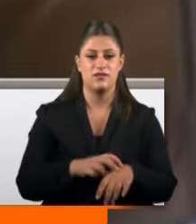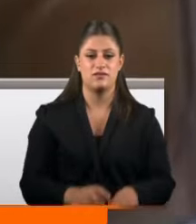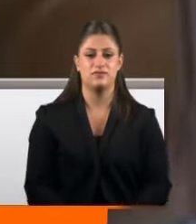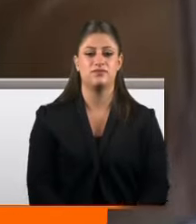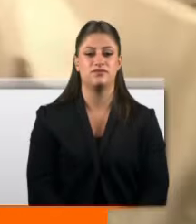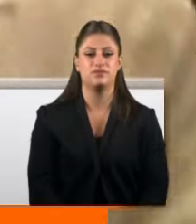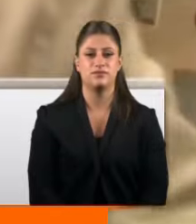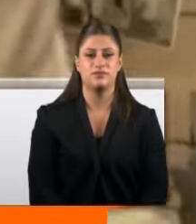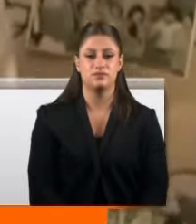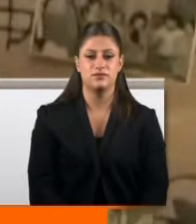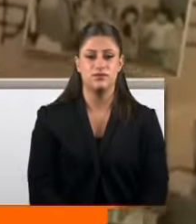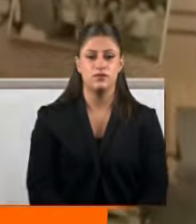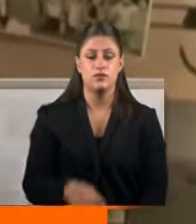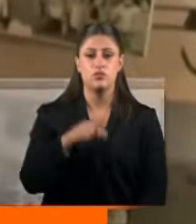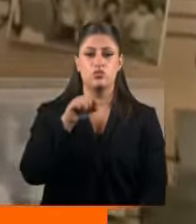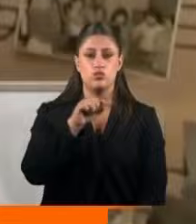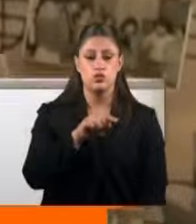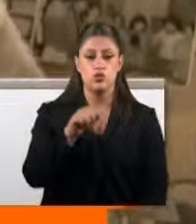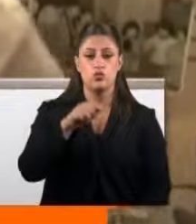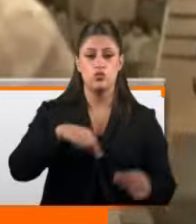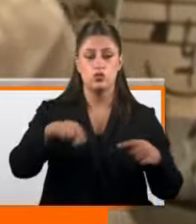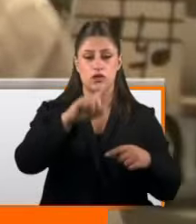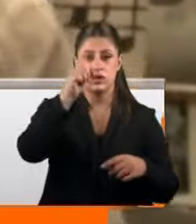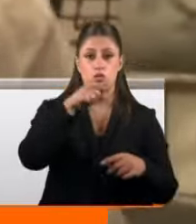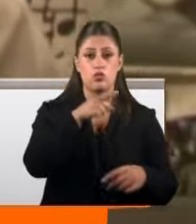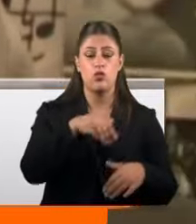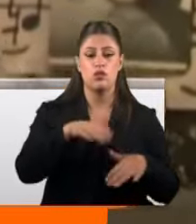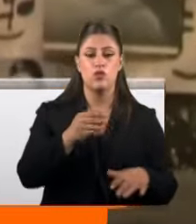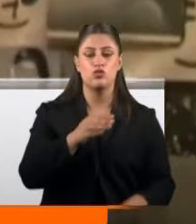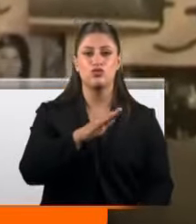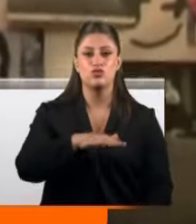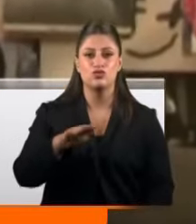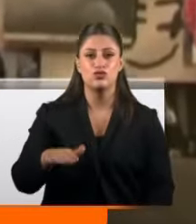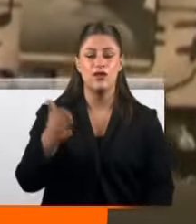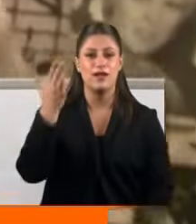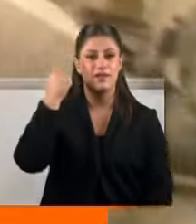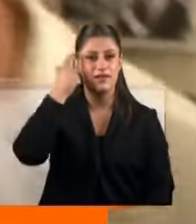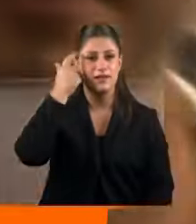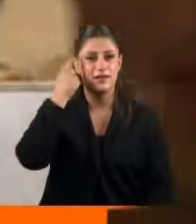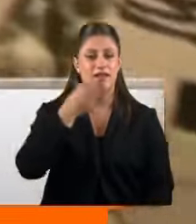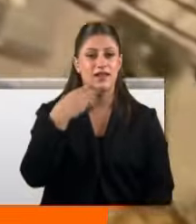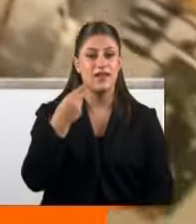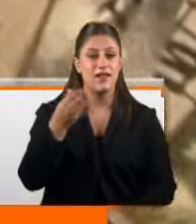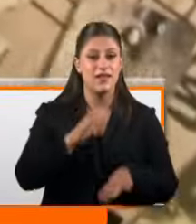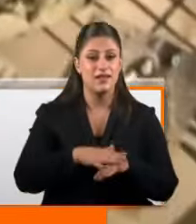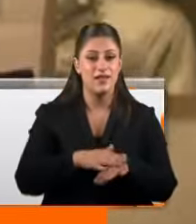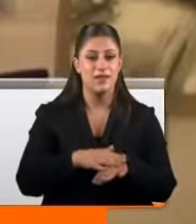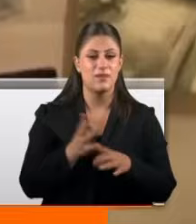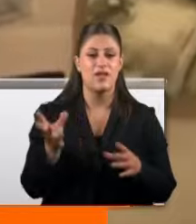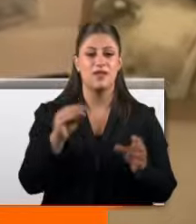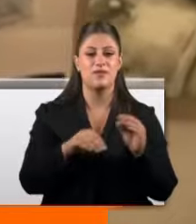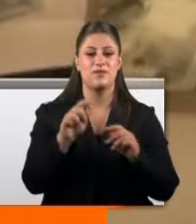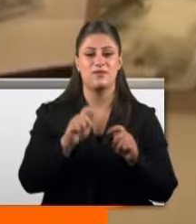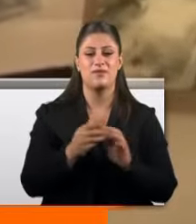Aynen domates. O aslında buraya sadece onları değil, çocukluğunu, gençliğini yani geçmişini topladı.